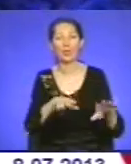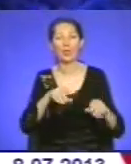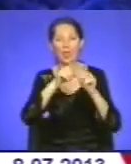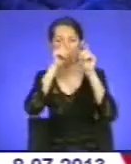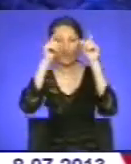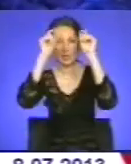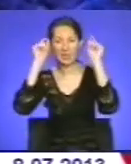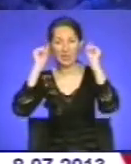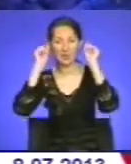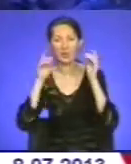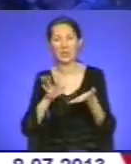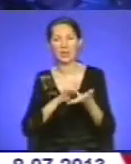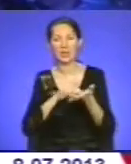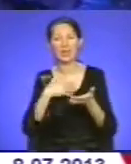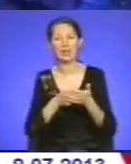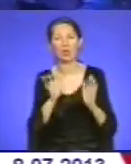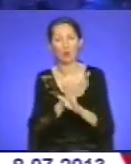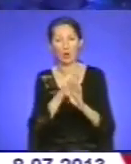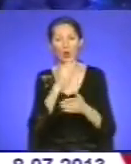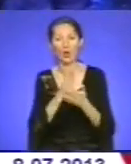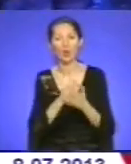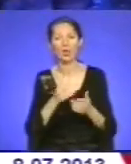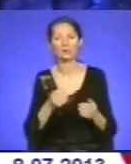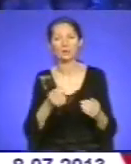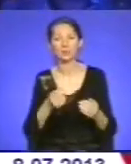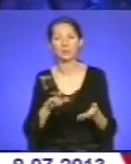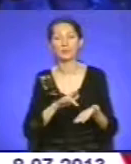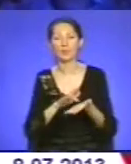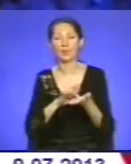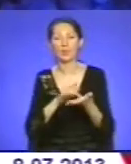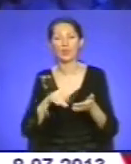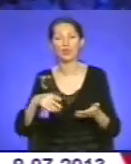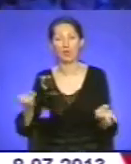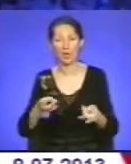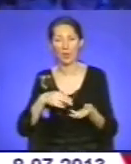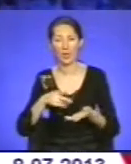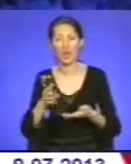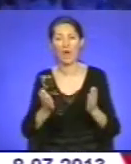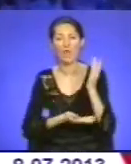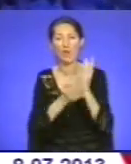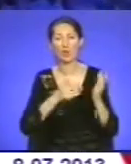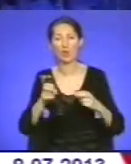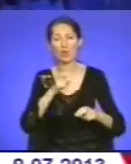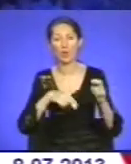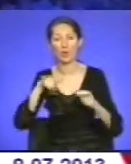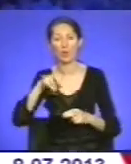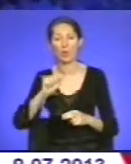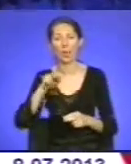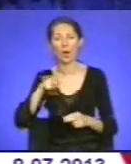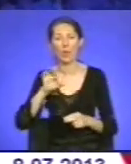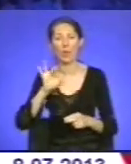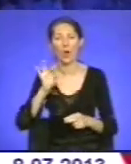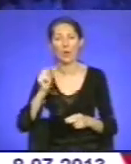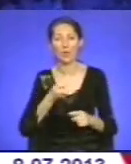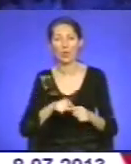що далі йдуть у ліс шукати папороть, яка розцвітає. Хоча його активно